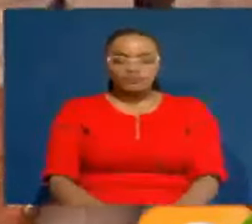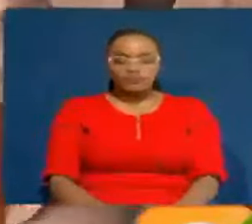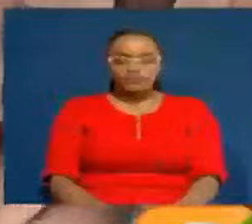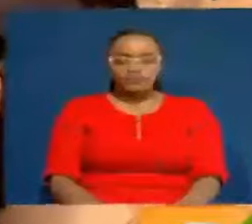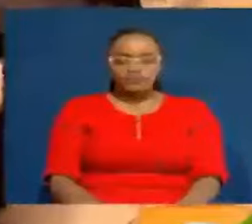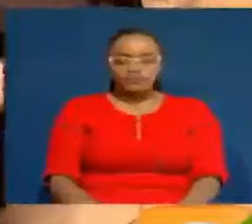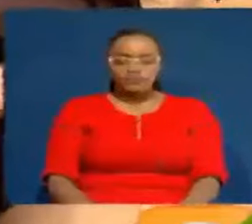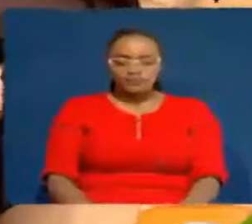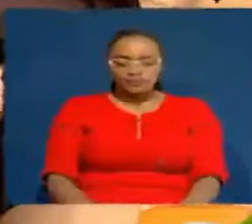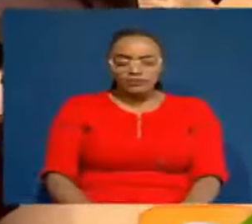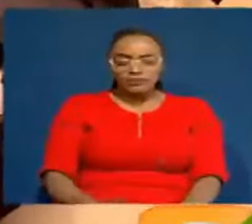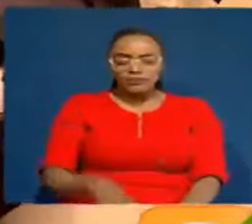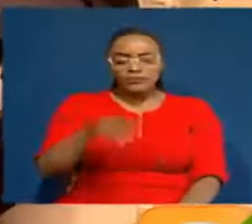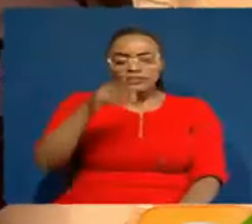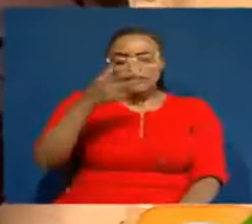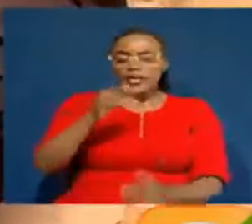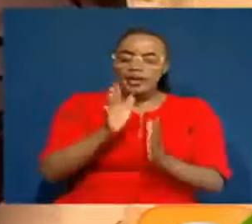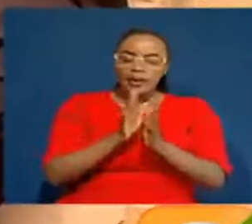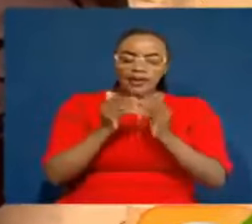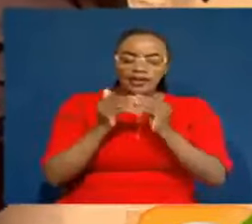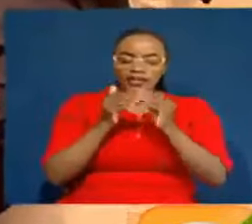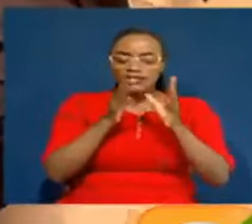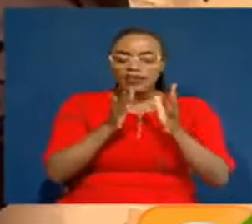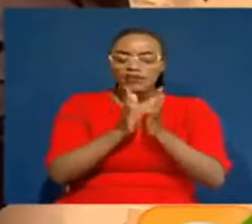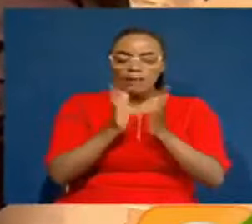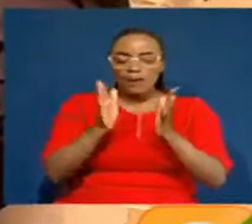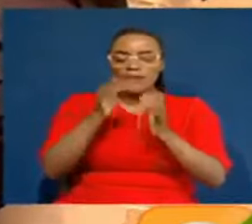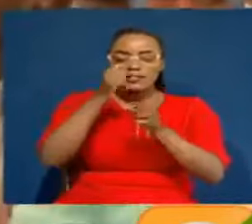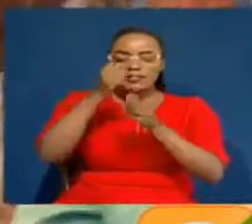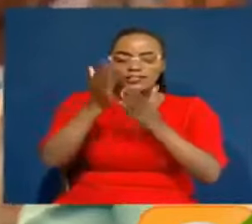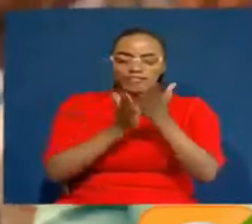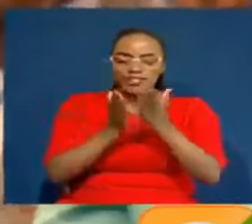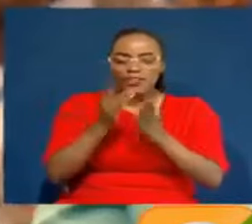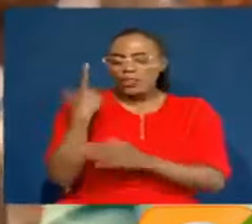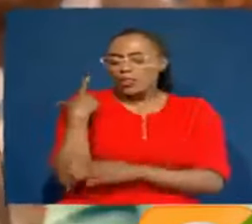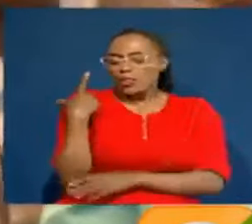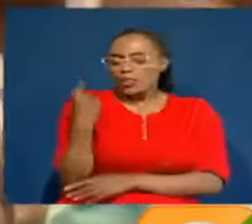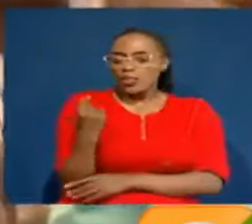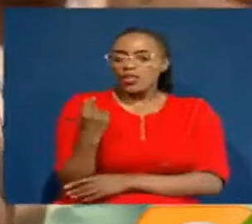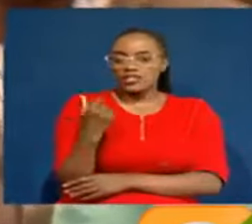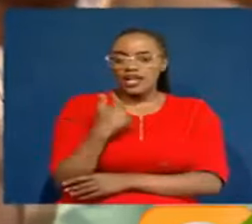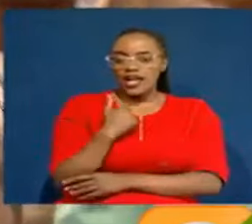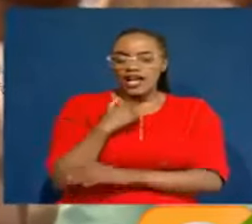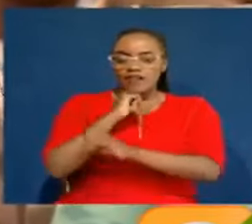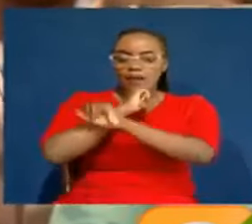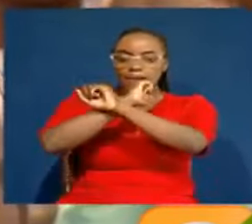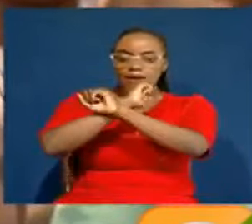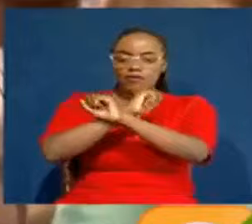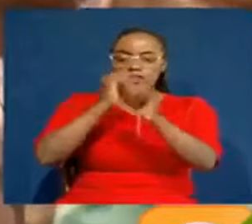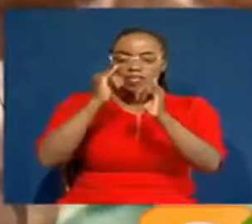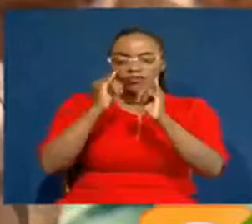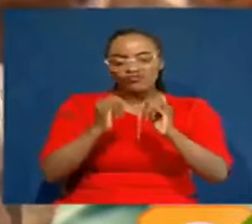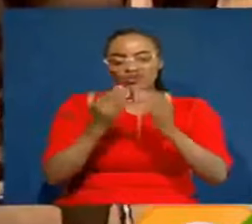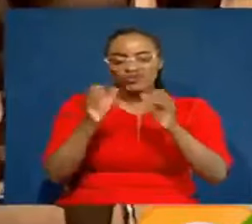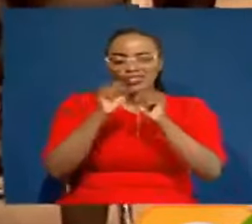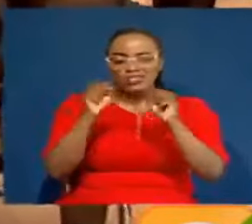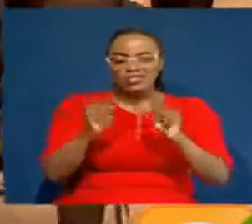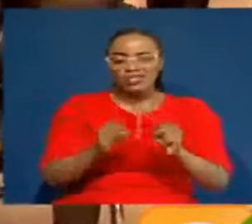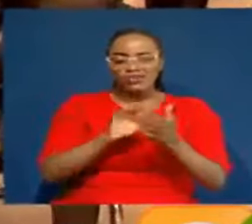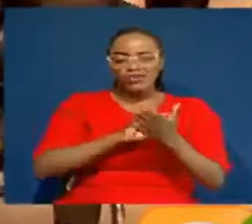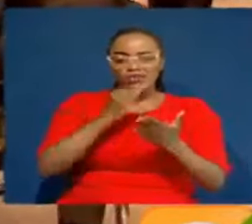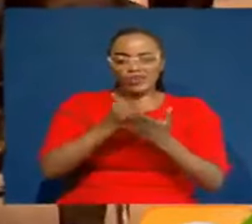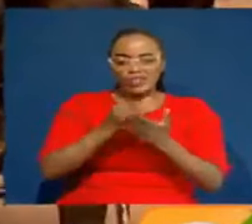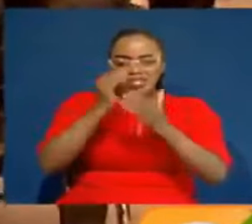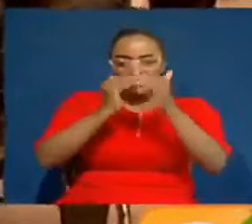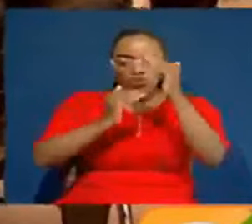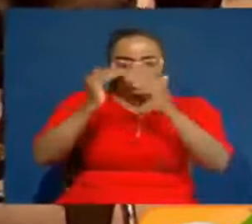Mkuu wa utumishi wa umma Felix Kosgei ndiye afisa mkuu wa serikali wa hivi punde zaidi kutetea mfumo mpya kufadhili elimu ya juu